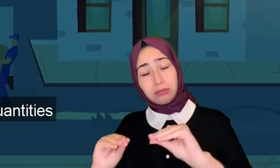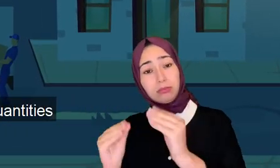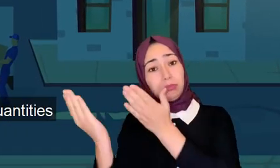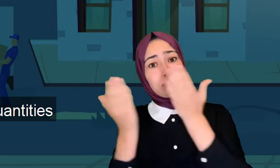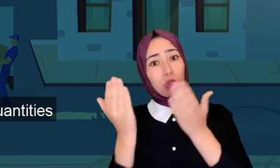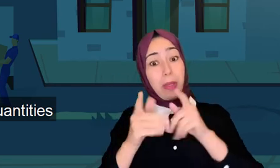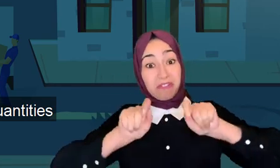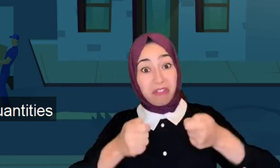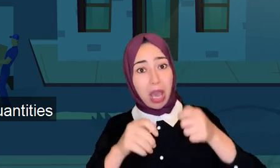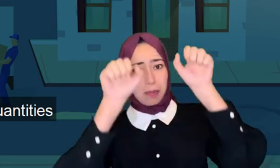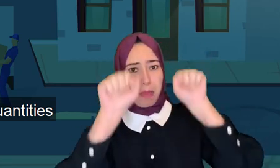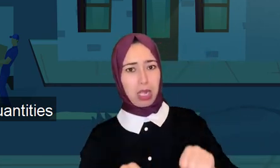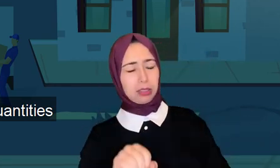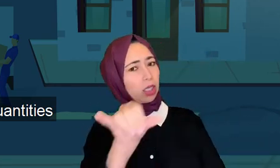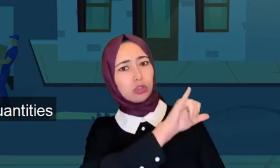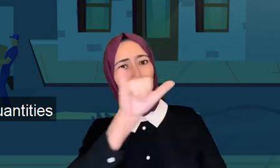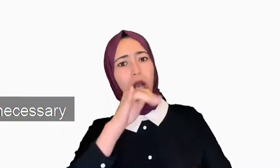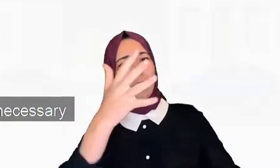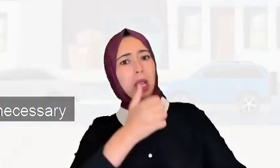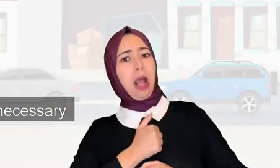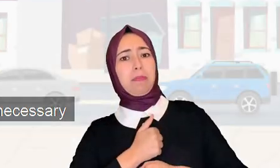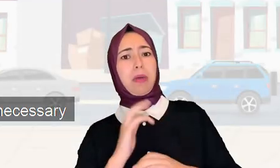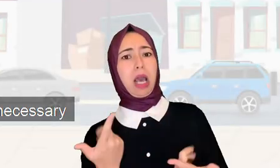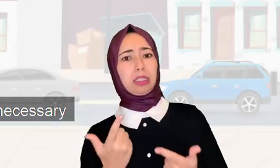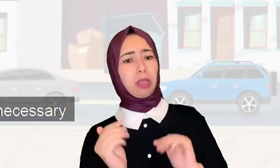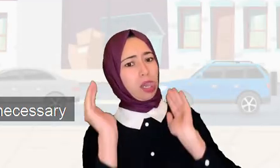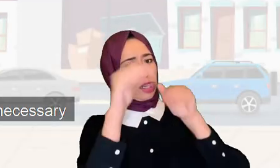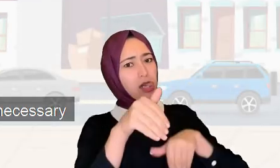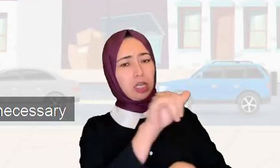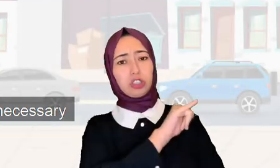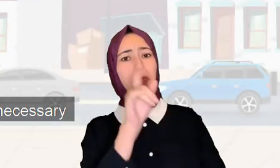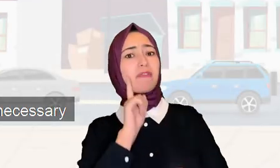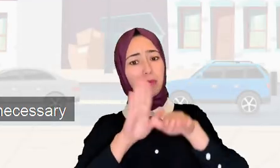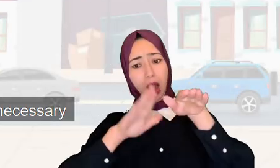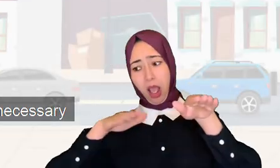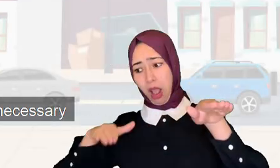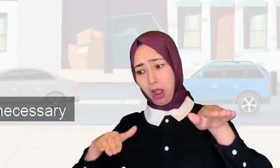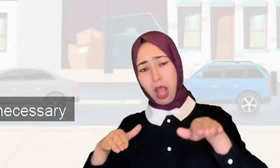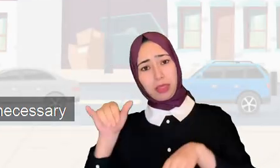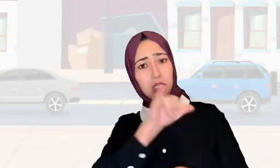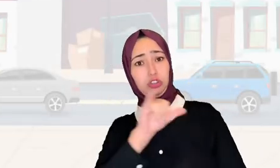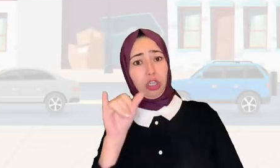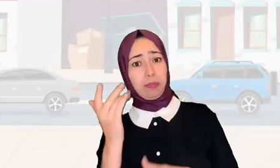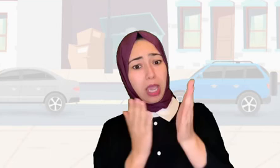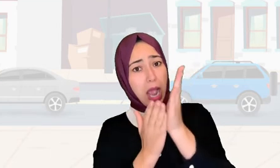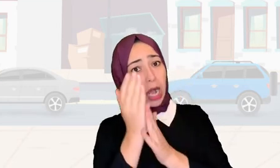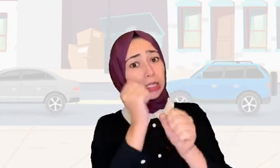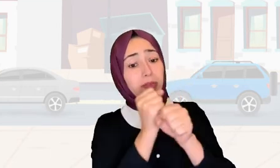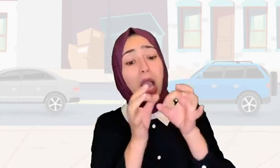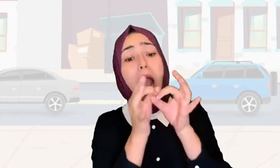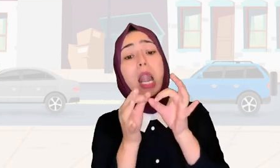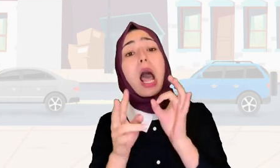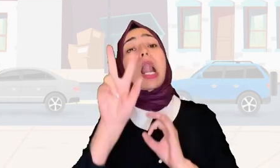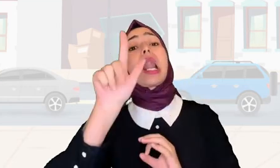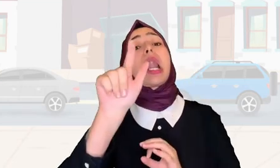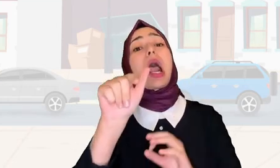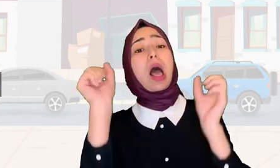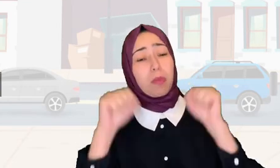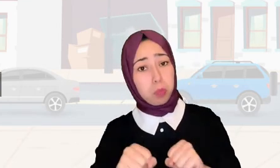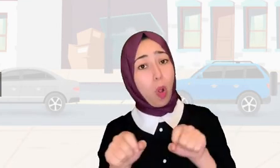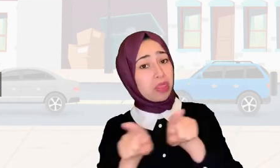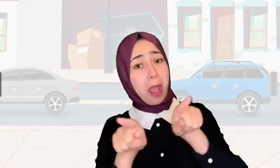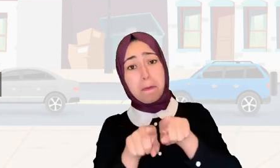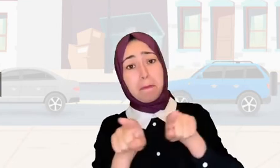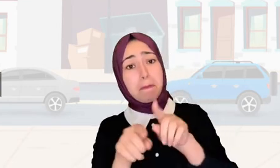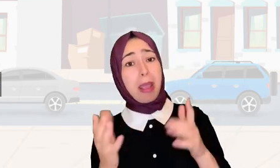وتجيب السلعة للمغازة بكمية صغيرة. أما الغلق الكلي للمغازة ما كانش ضروري باش تحمي حركة المرور من التعطل،